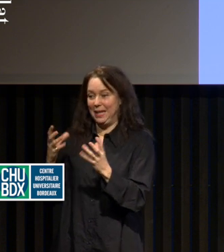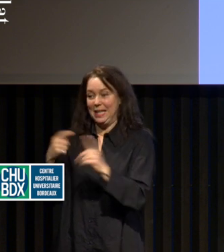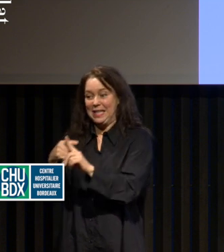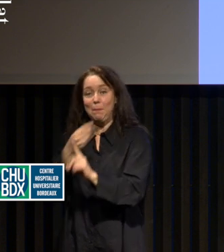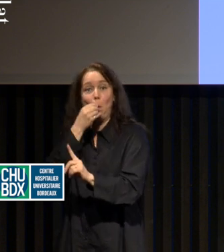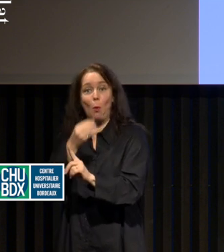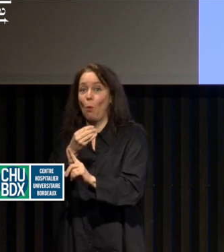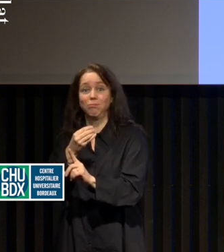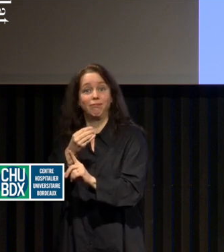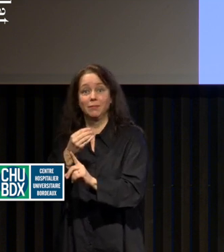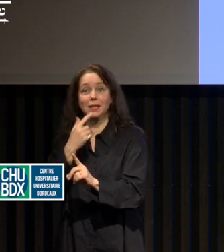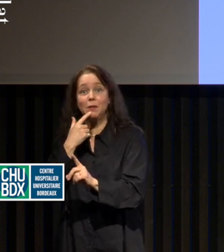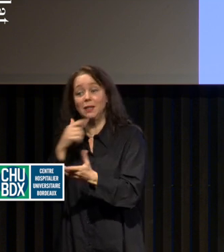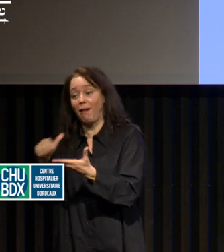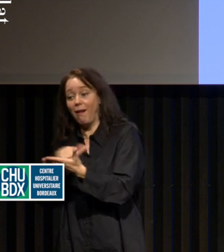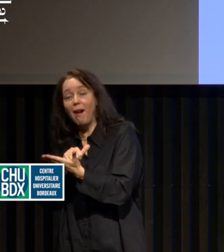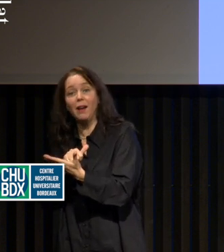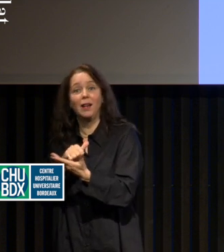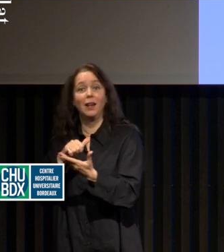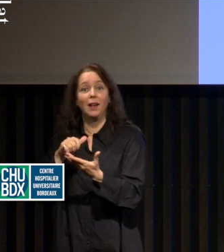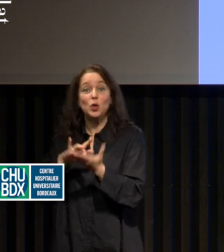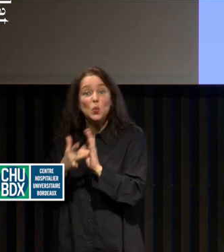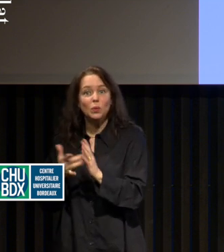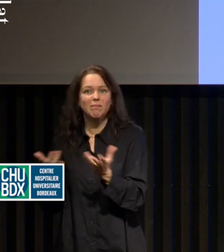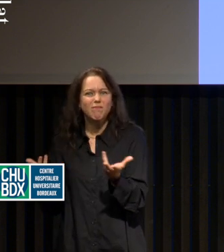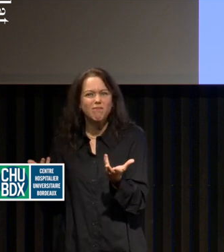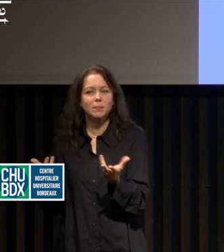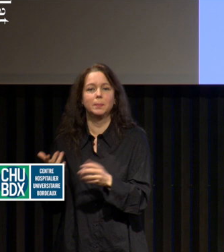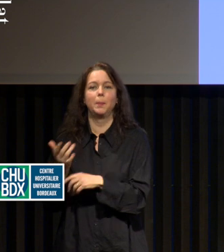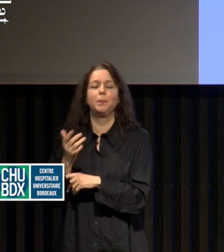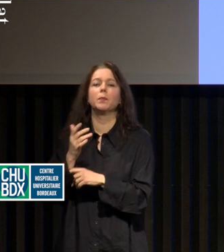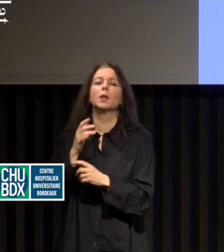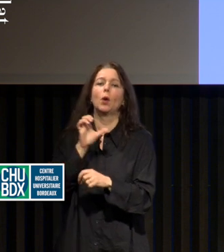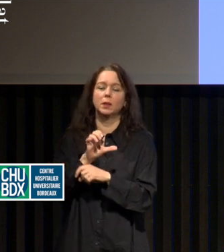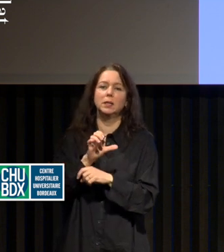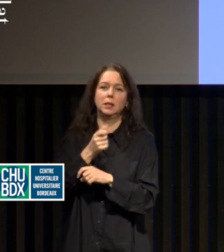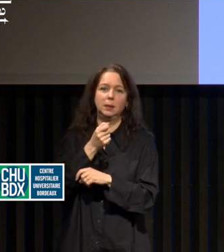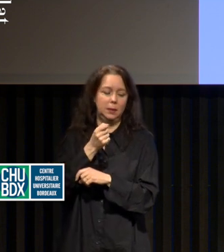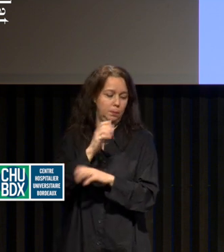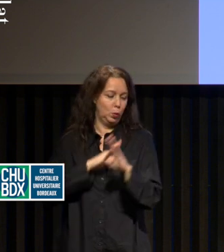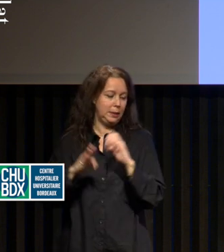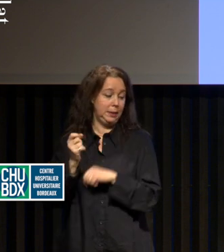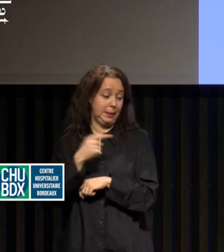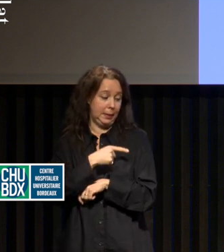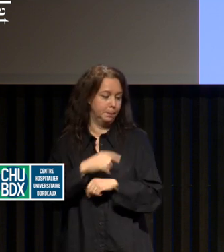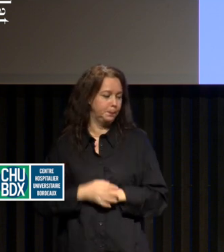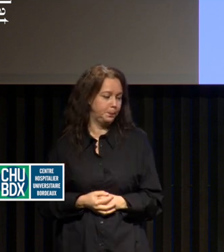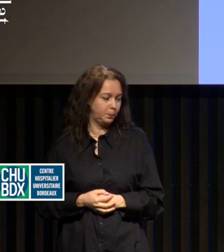va dégommer le microbiote, mais on va dégommer le Clostridium difficile. Cet antibiotique, c'est la vancomycine là, qui apparaît ici.